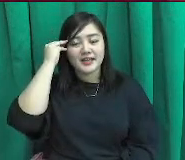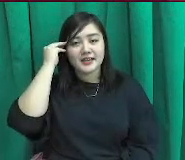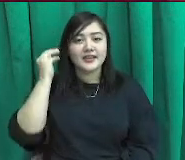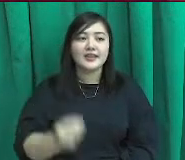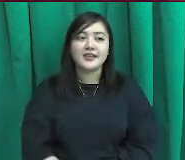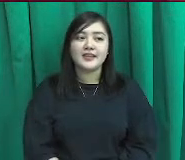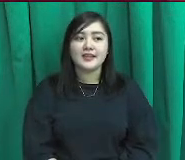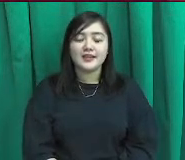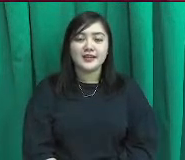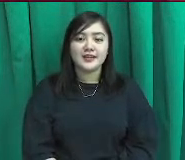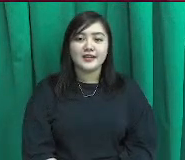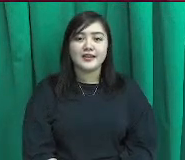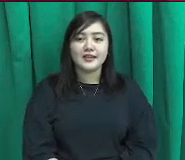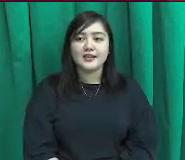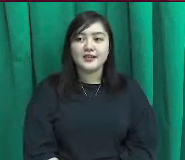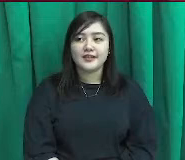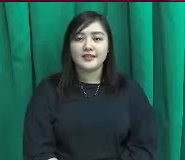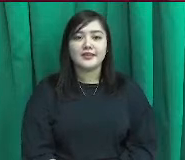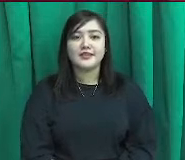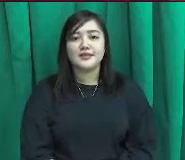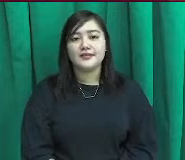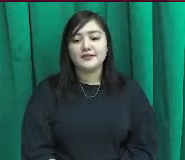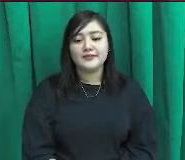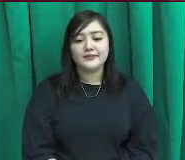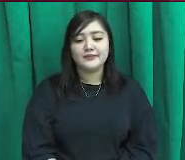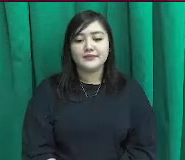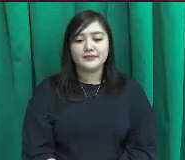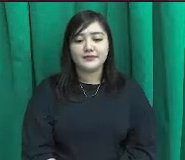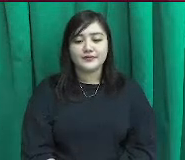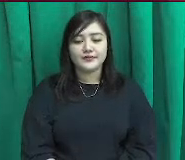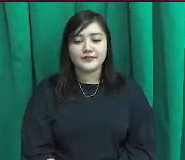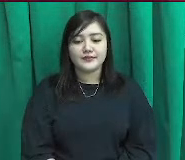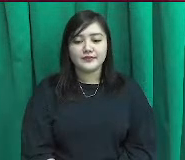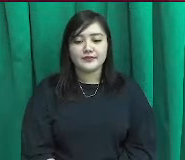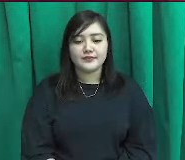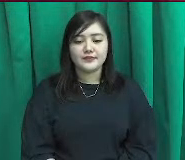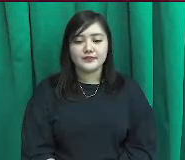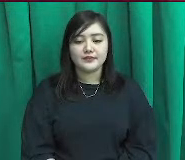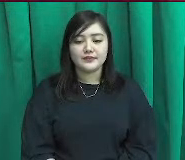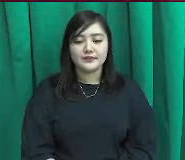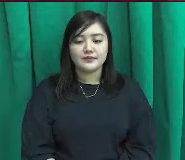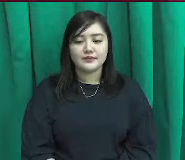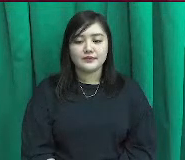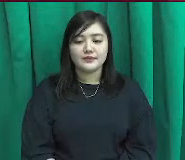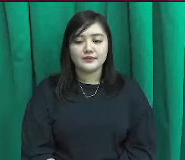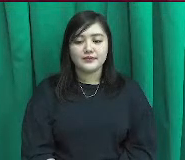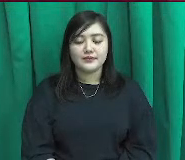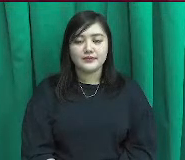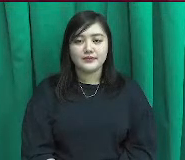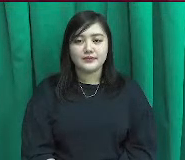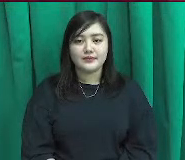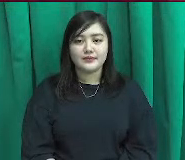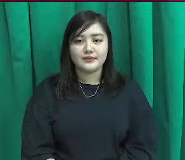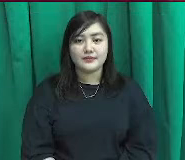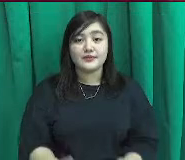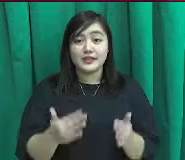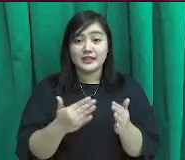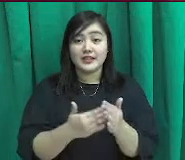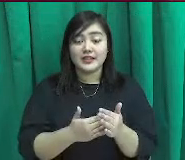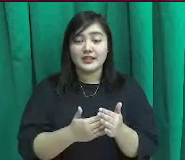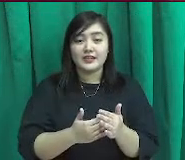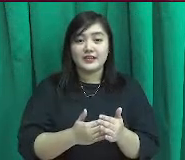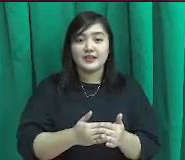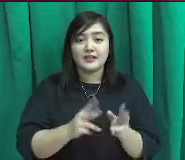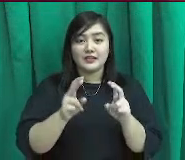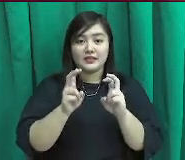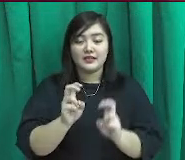Sir Dennis, yung sabi niya yung sa fruit of the Holy Spirit, yung long suffering at saka temperance. Yeah. Ano